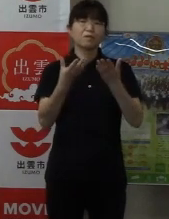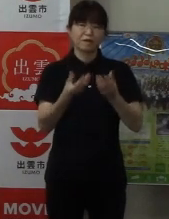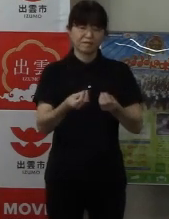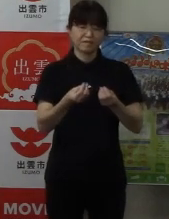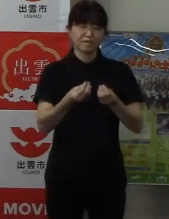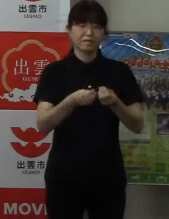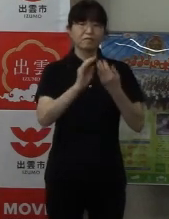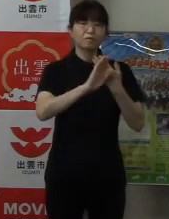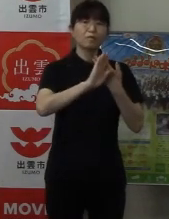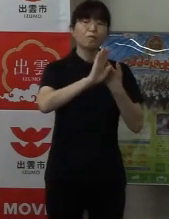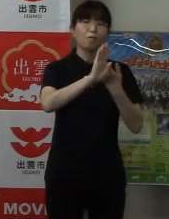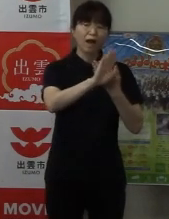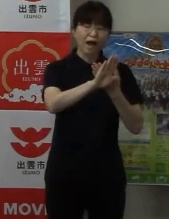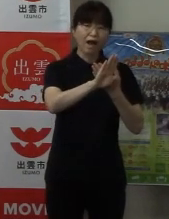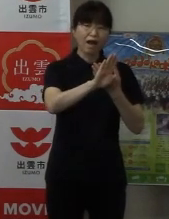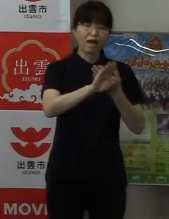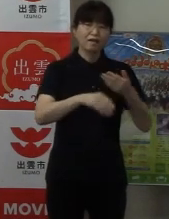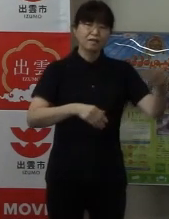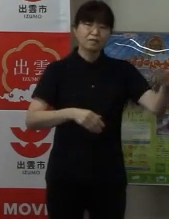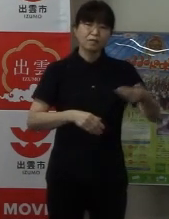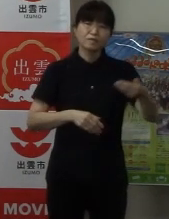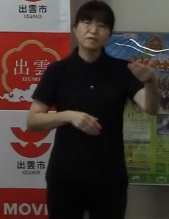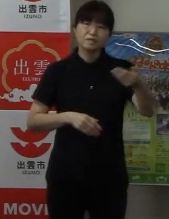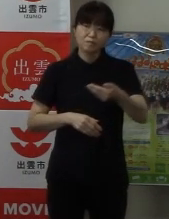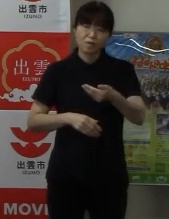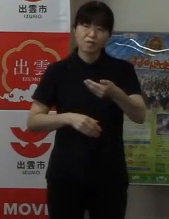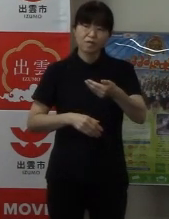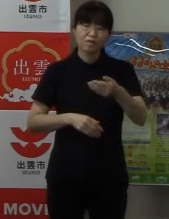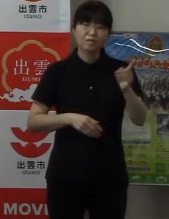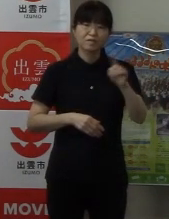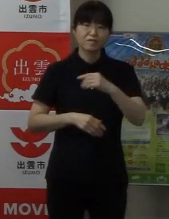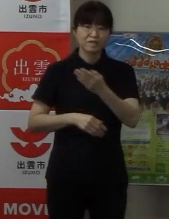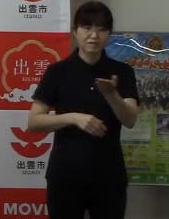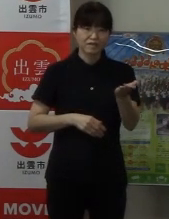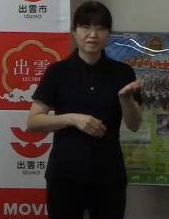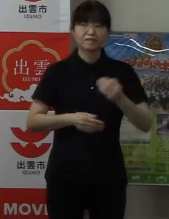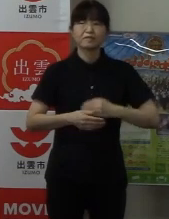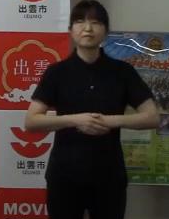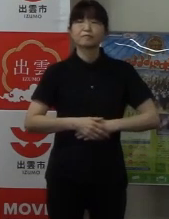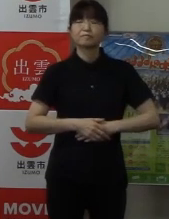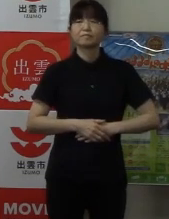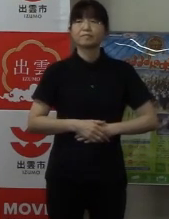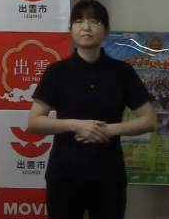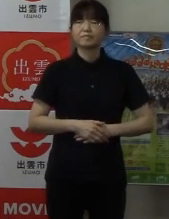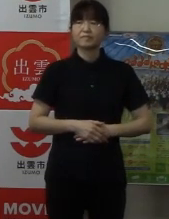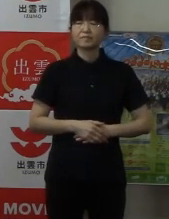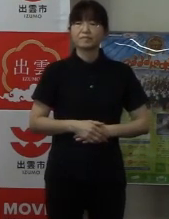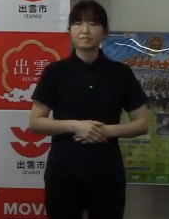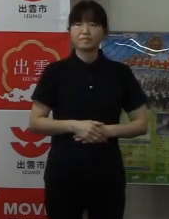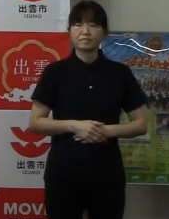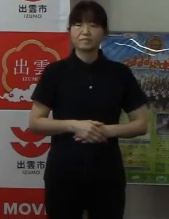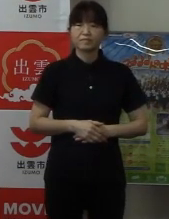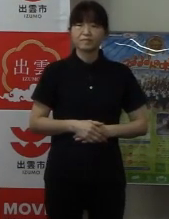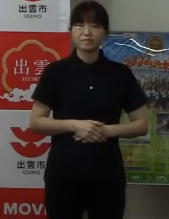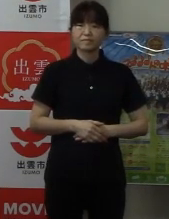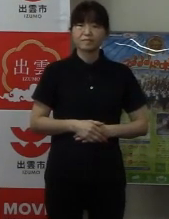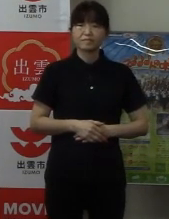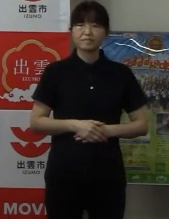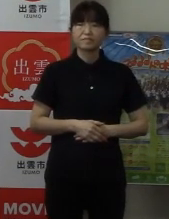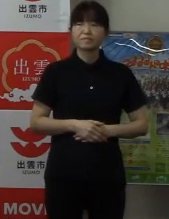で、何かこれ以外のところでご質問があればお伺いしたいと思いますので、教師にてお願いします。どうぞ。